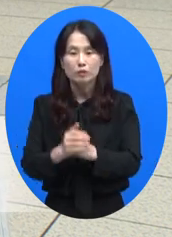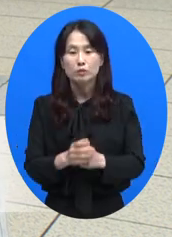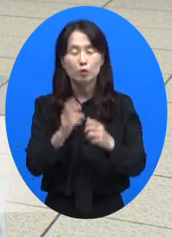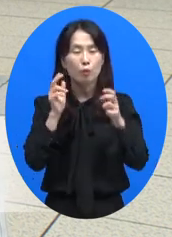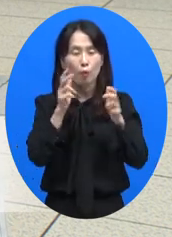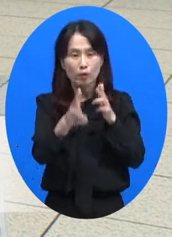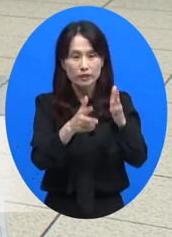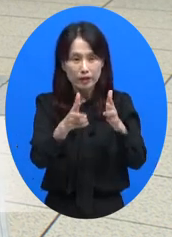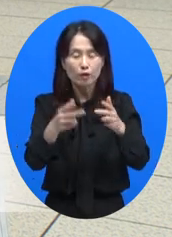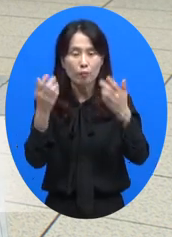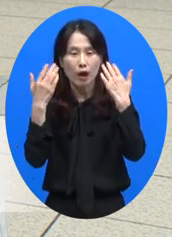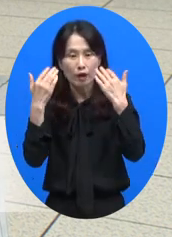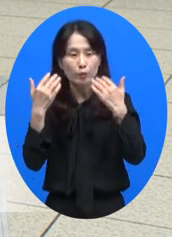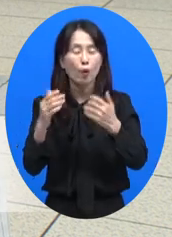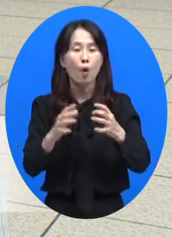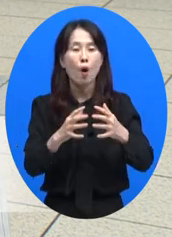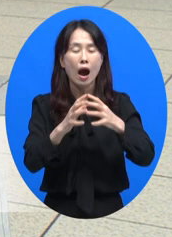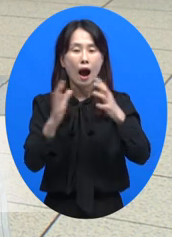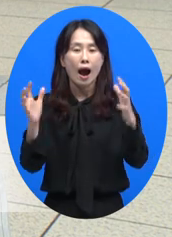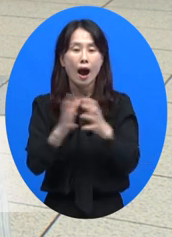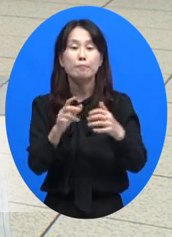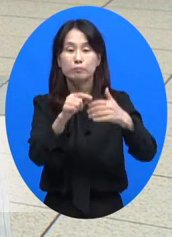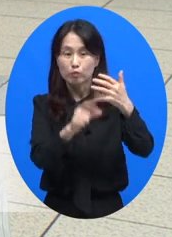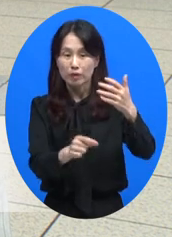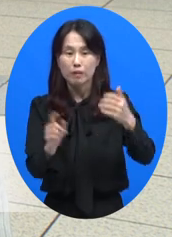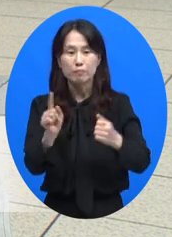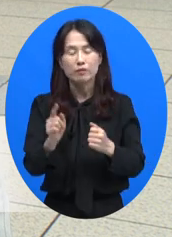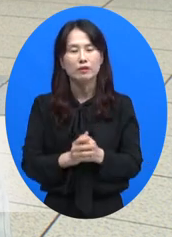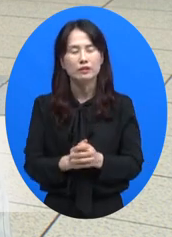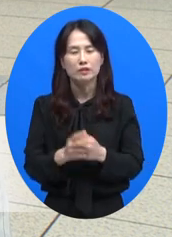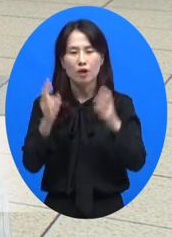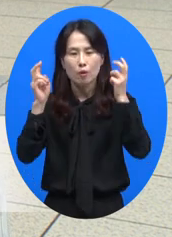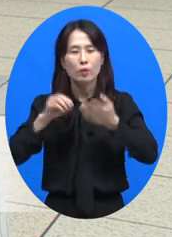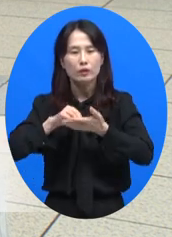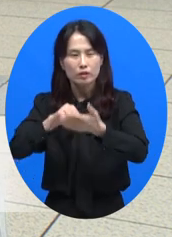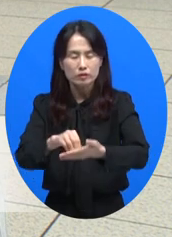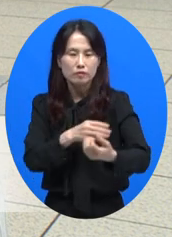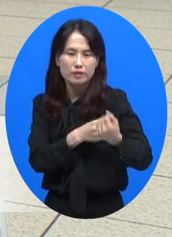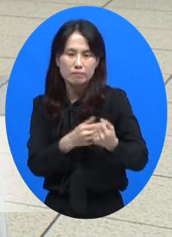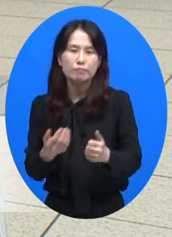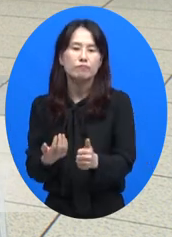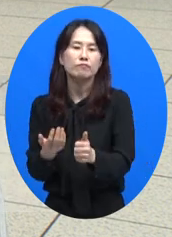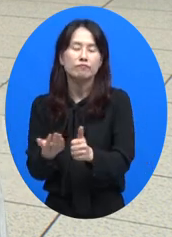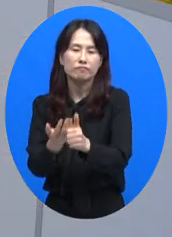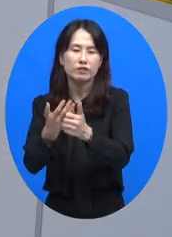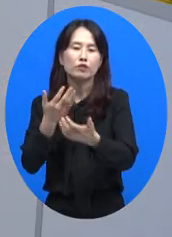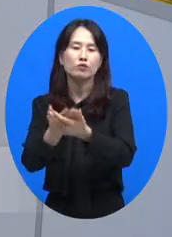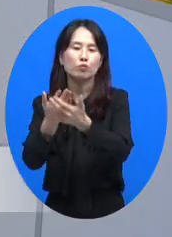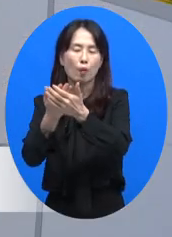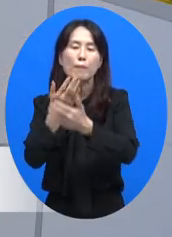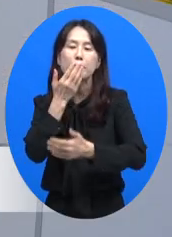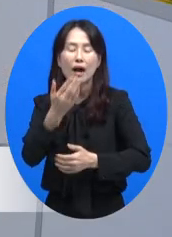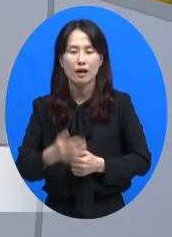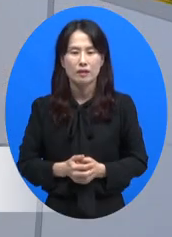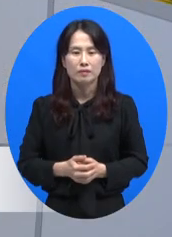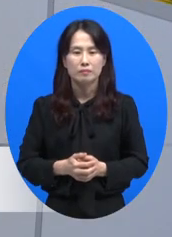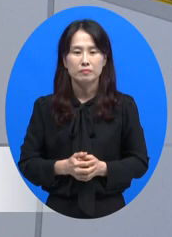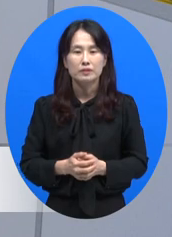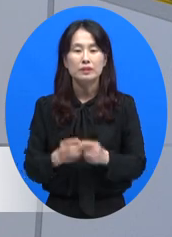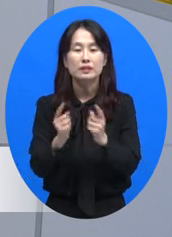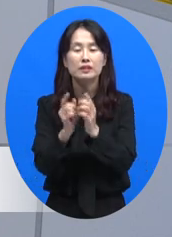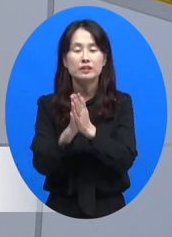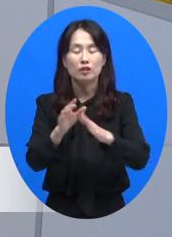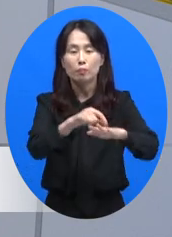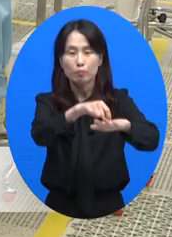공정, 산학 프로그램, 산업재 특강 이런 게 있었는데 취업 역량을 보충할 수 있었다고 생각을 했고 실제 반도체